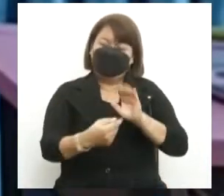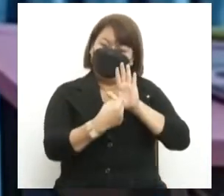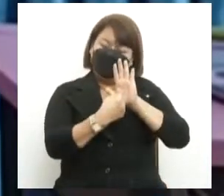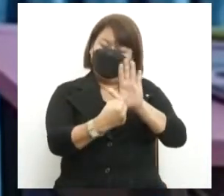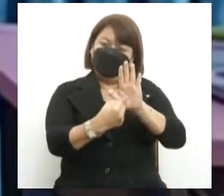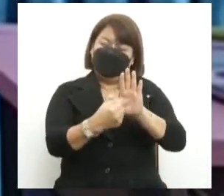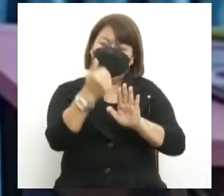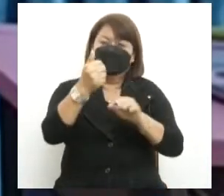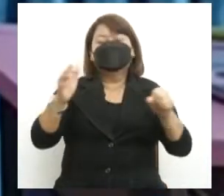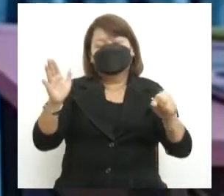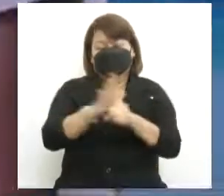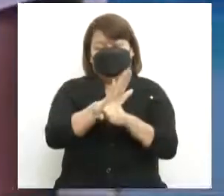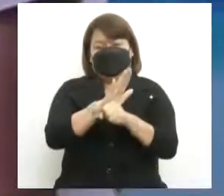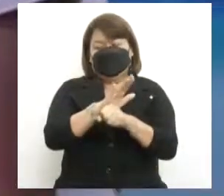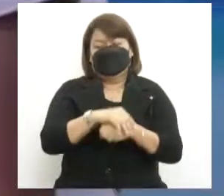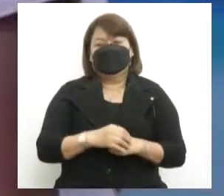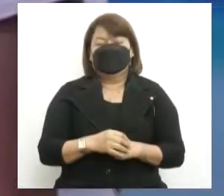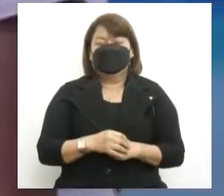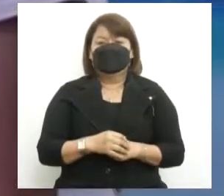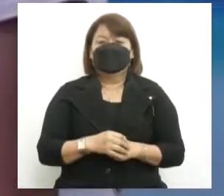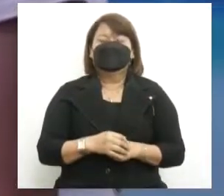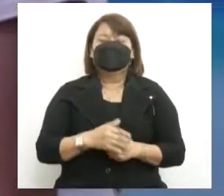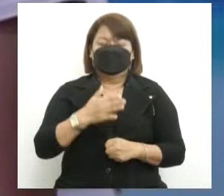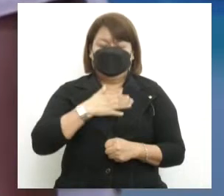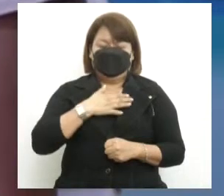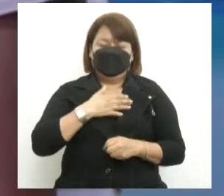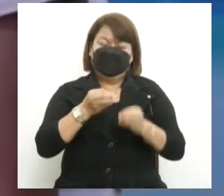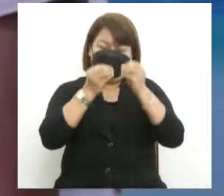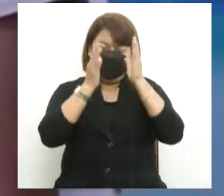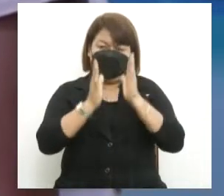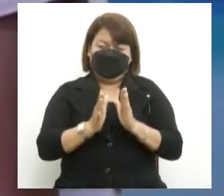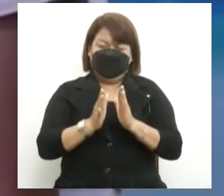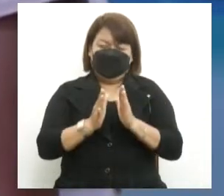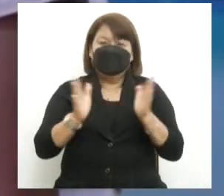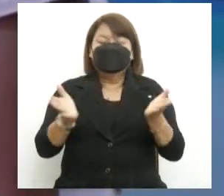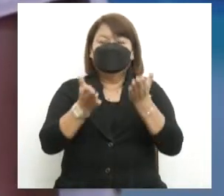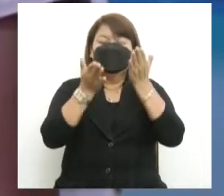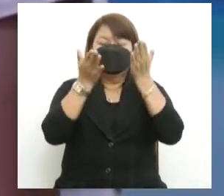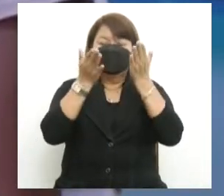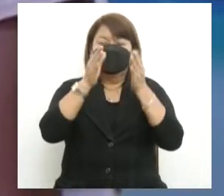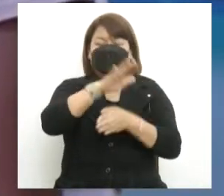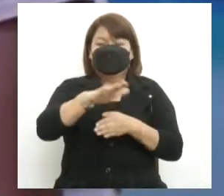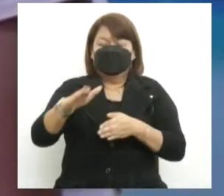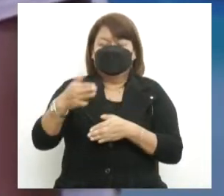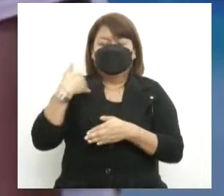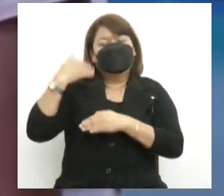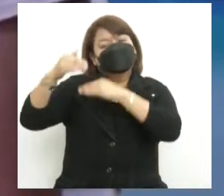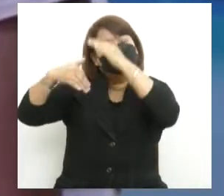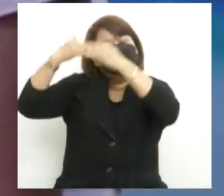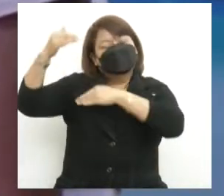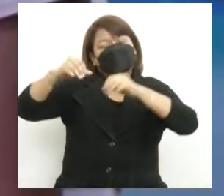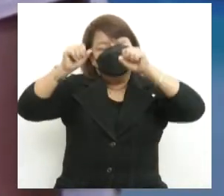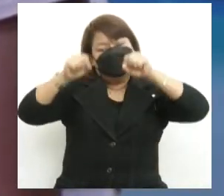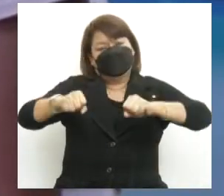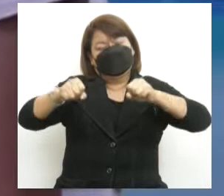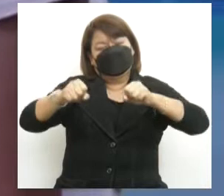ย่างเต็มศักยภาพในฐานะที่เราเป็นครูเราควรส่งเสริมสนับสนุนให้เด็กได้พัฒนาความสามารถ